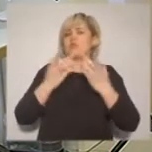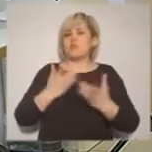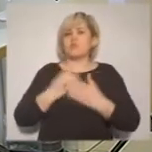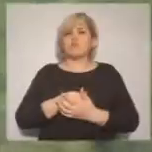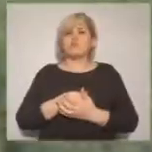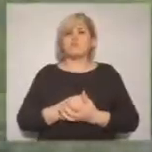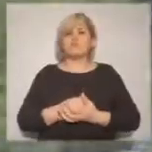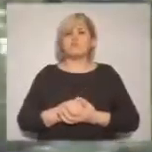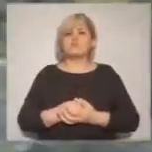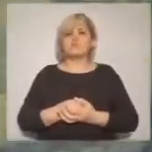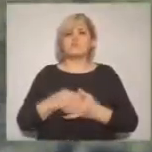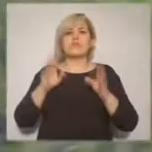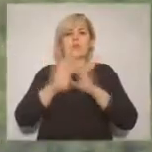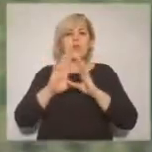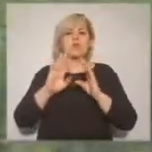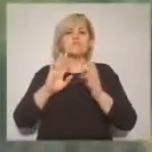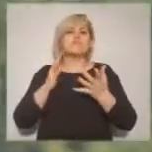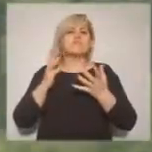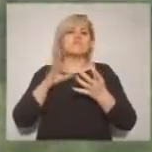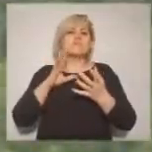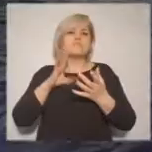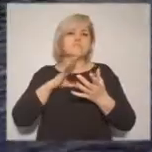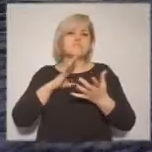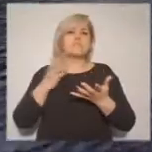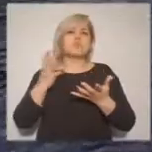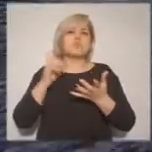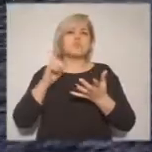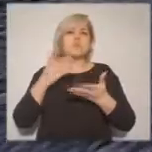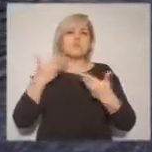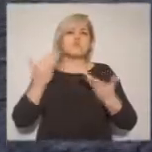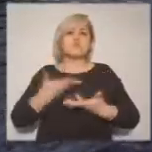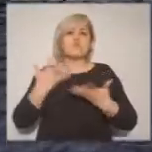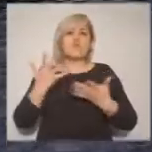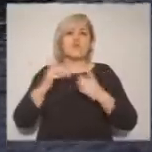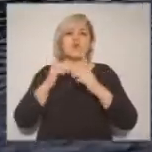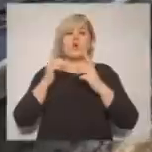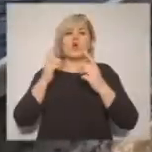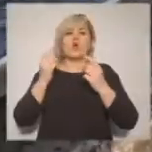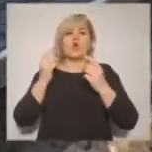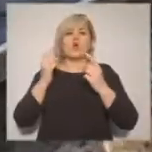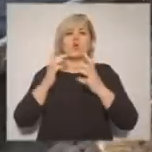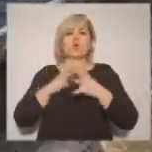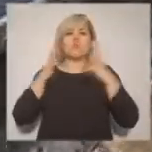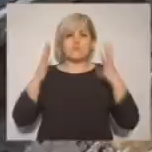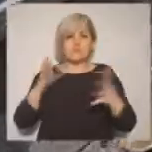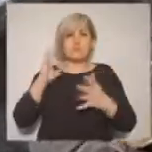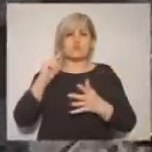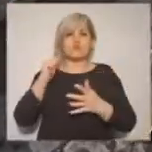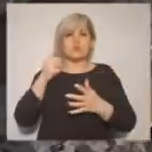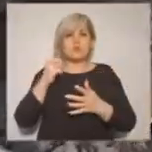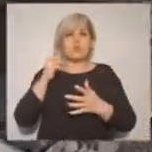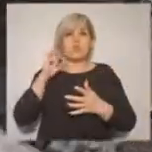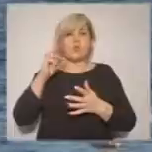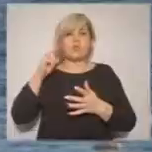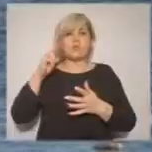и уменьшается. Так уж сложилось, что мы живем в крупнейшем очаге эпистархоза на планете. Но, судя по статистике, в Югре за последние 15